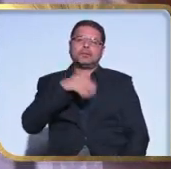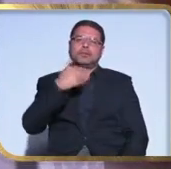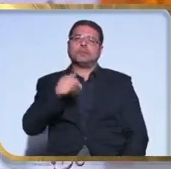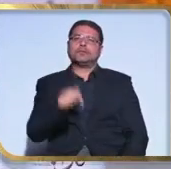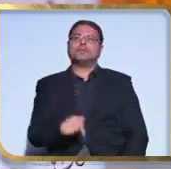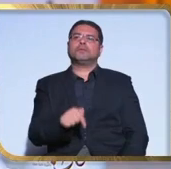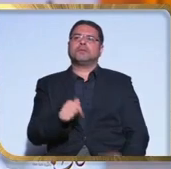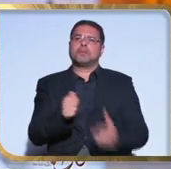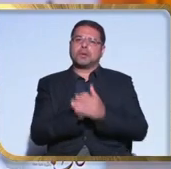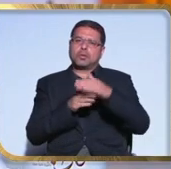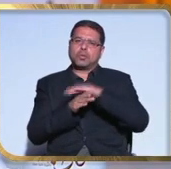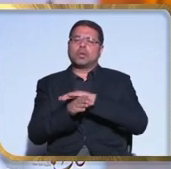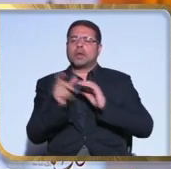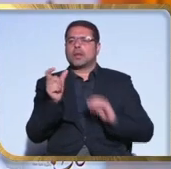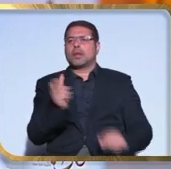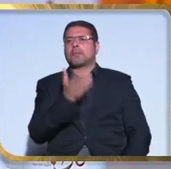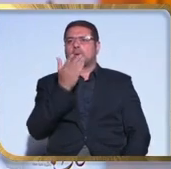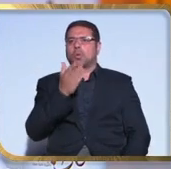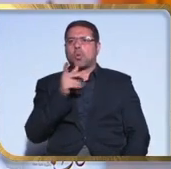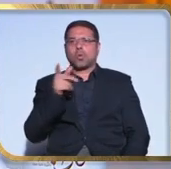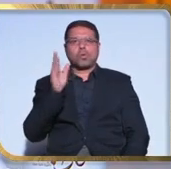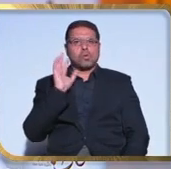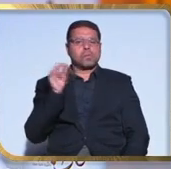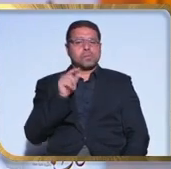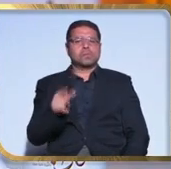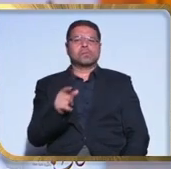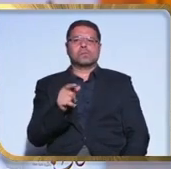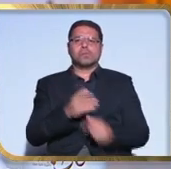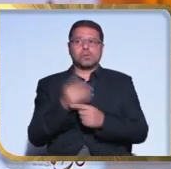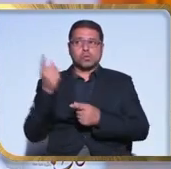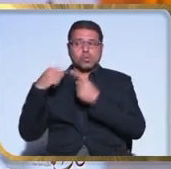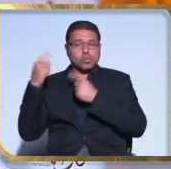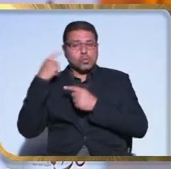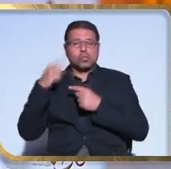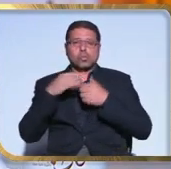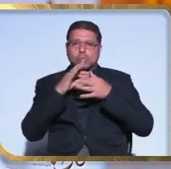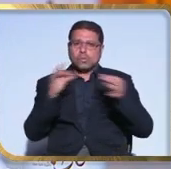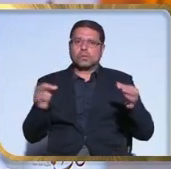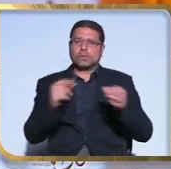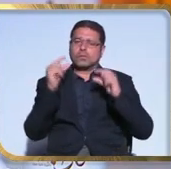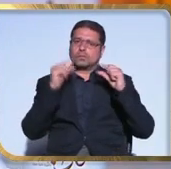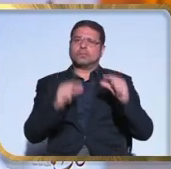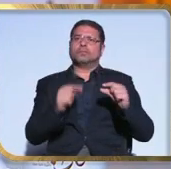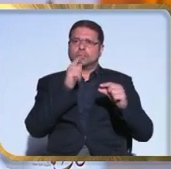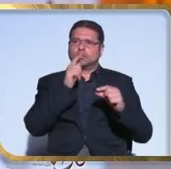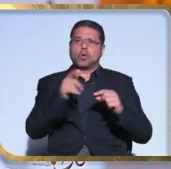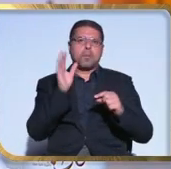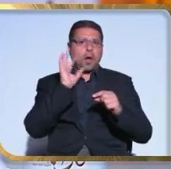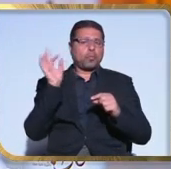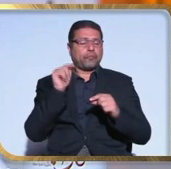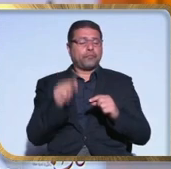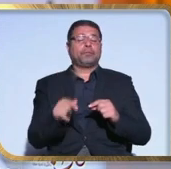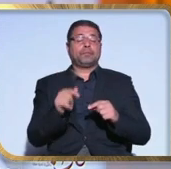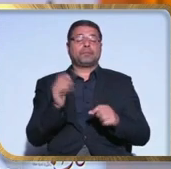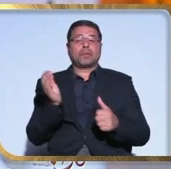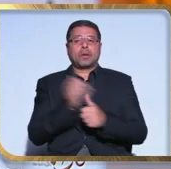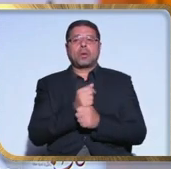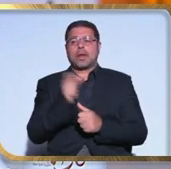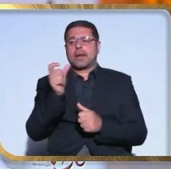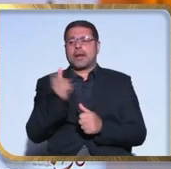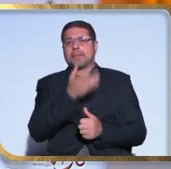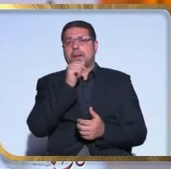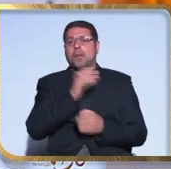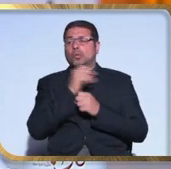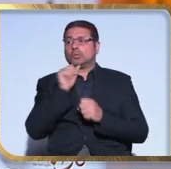تعلموا في بيت النبوه فكانوا هن يعني راويات للحديث الشريف محدثات عن زوجهن النبي